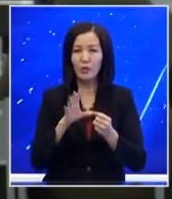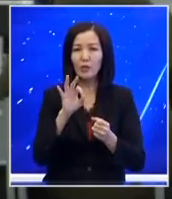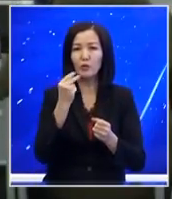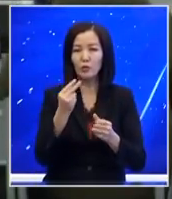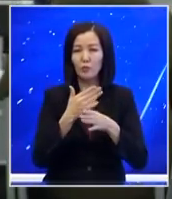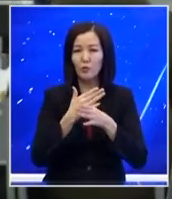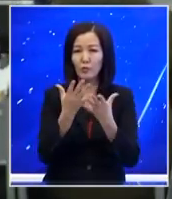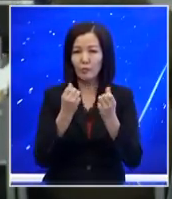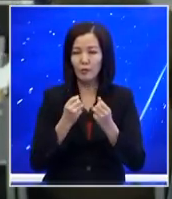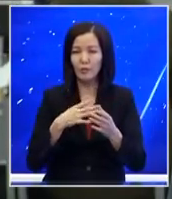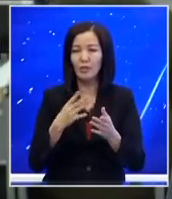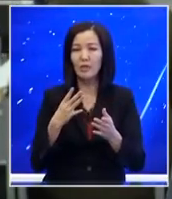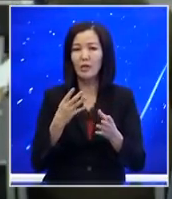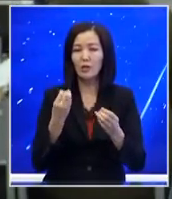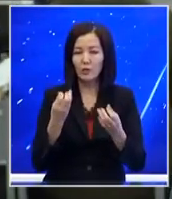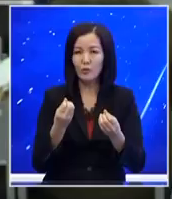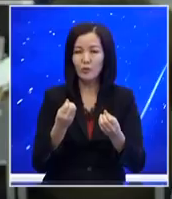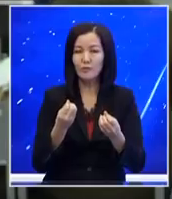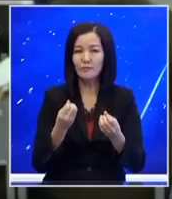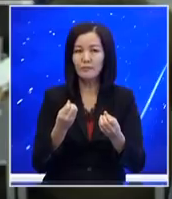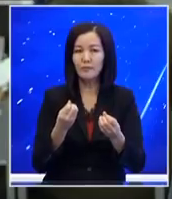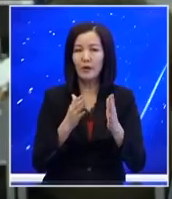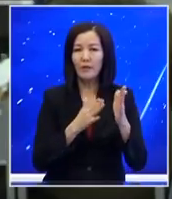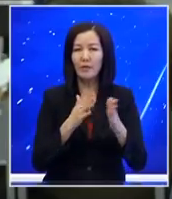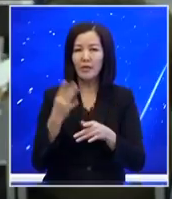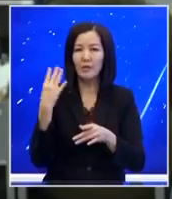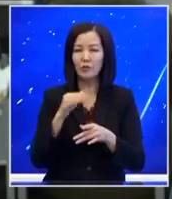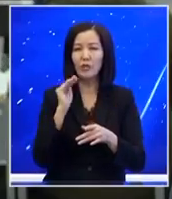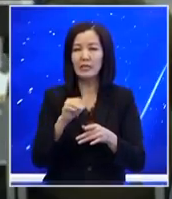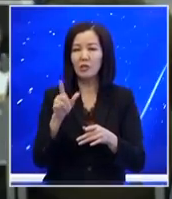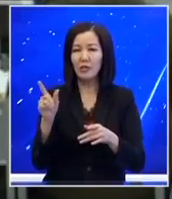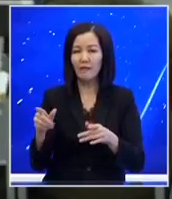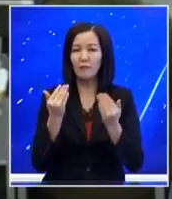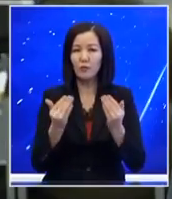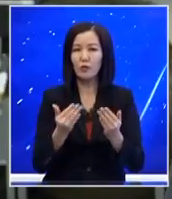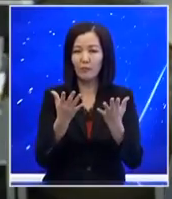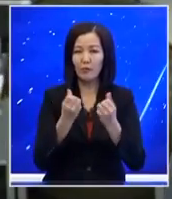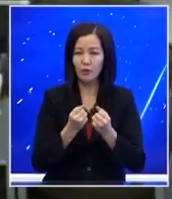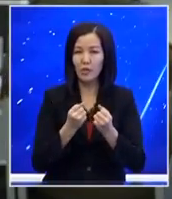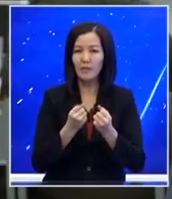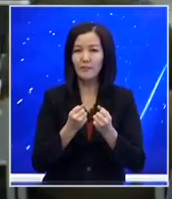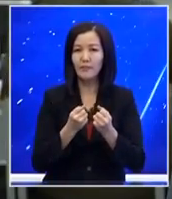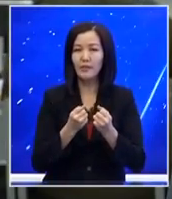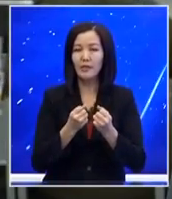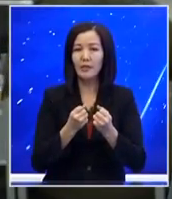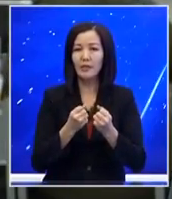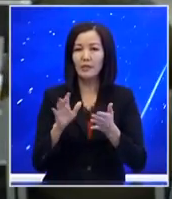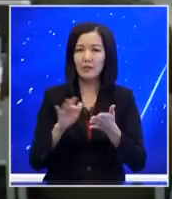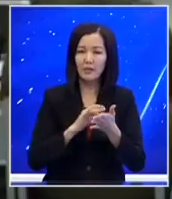специальные счета. Плюс к этому порядка 40 тысяч человек уже получили действующих